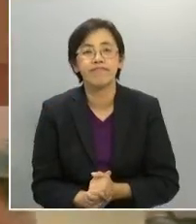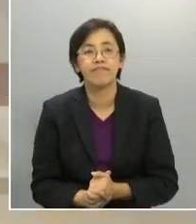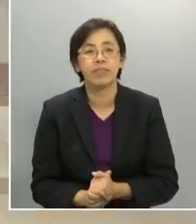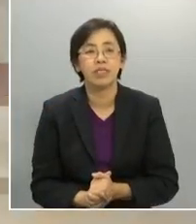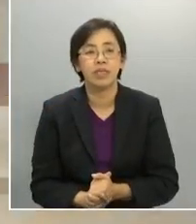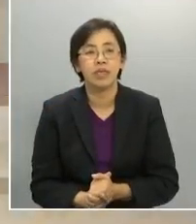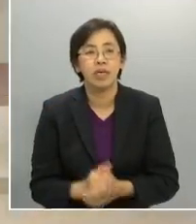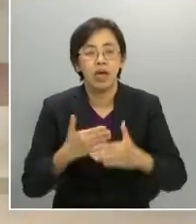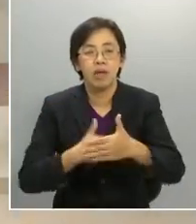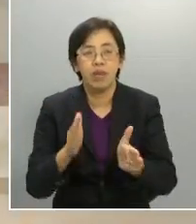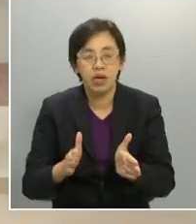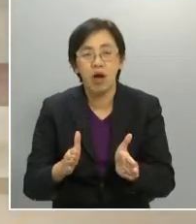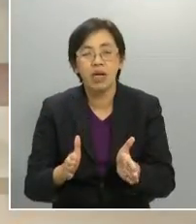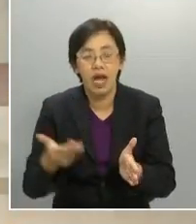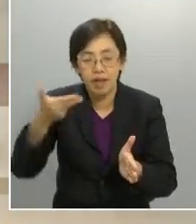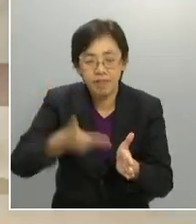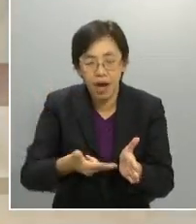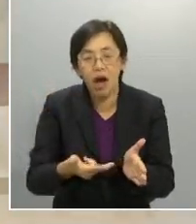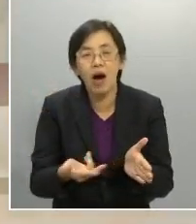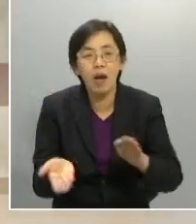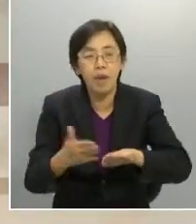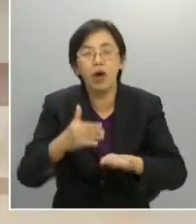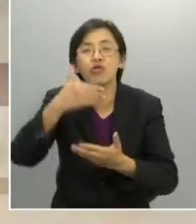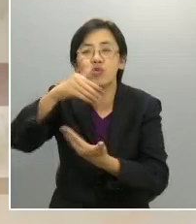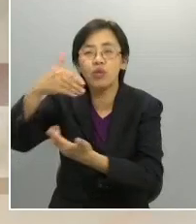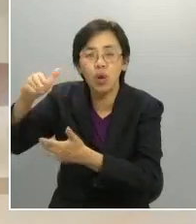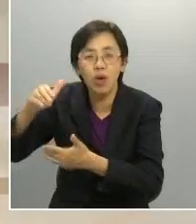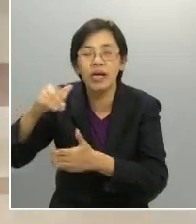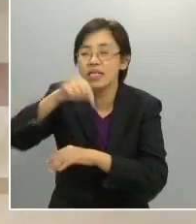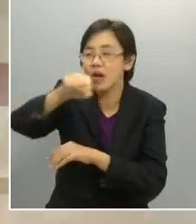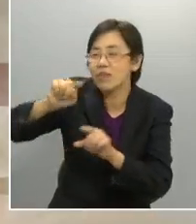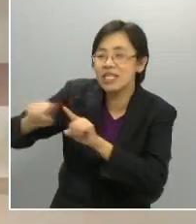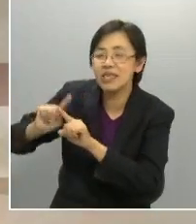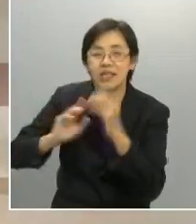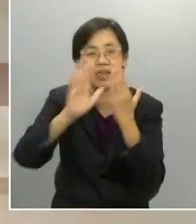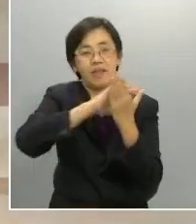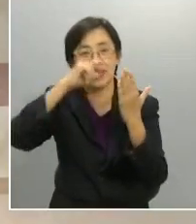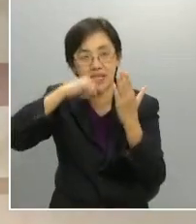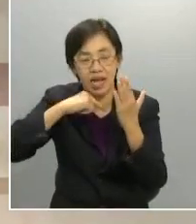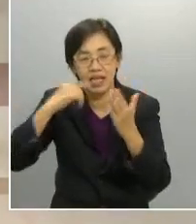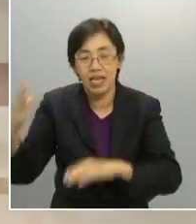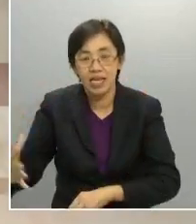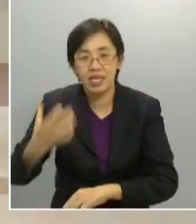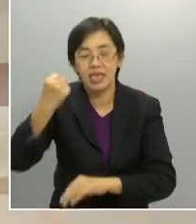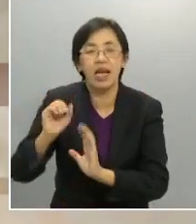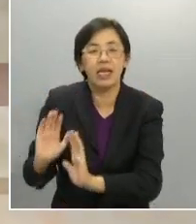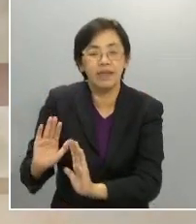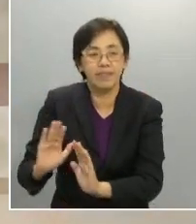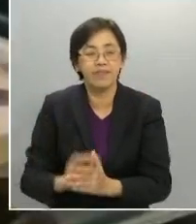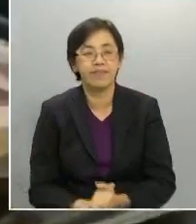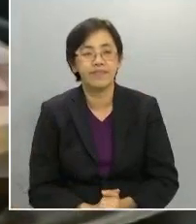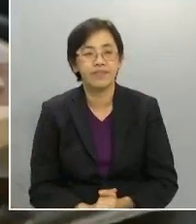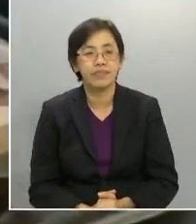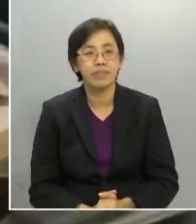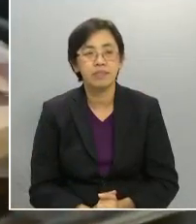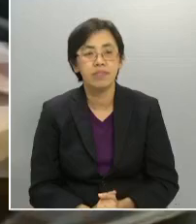สดุนะ ที่เตรียมจะส่งออกลำกล้องปืนเนี่ยแหละค่ะไปยังหลากหลายพื้นที่ในไทยนะคะก็ยึดไว้เป็นของกลางทั้งหมด และตัวชี้เป็นยังไง